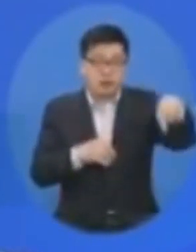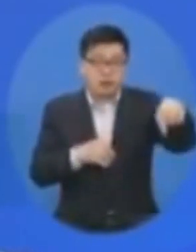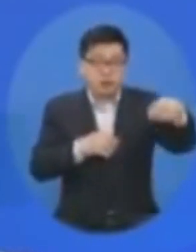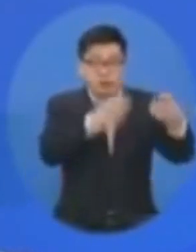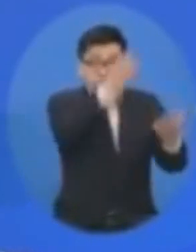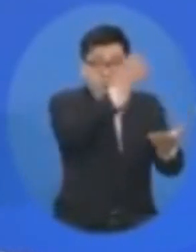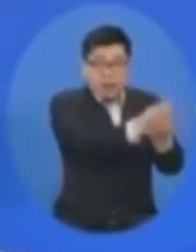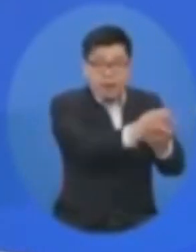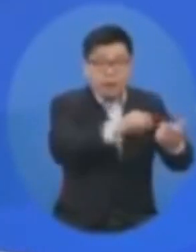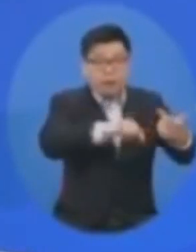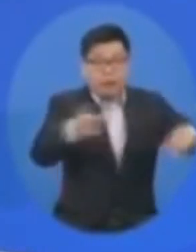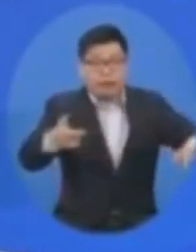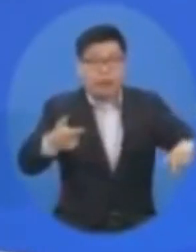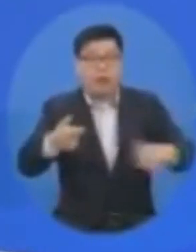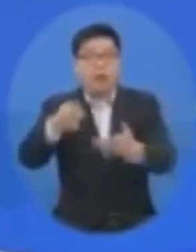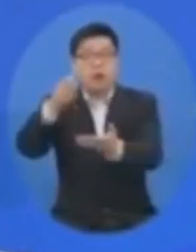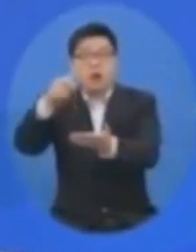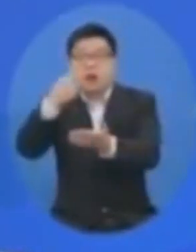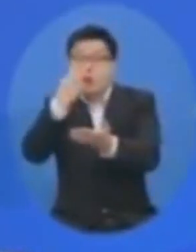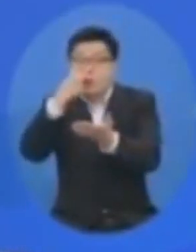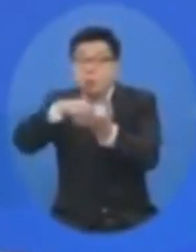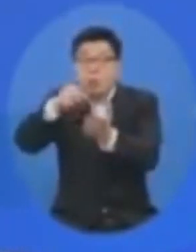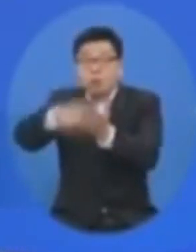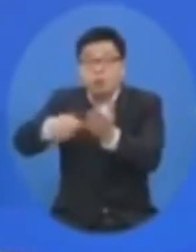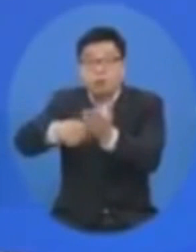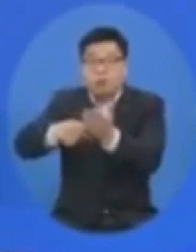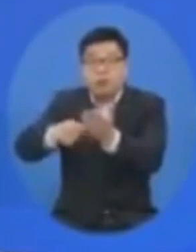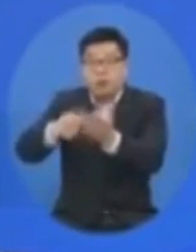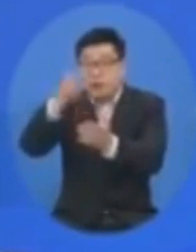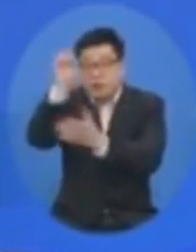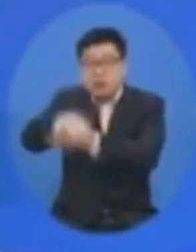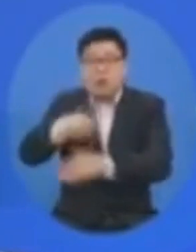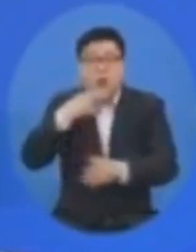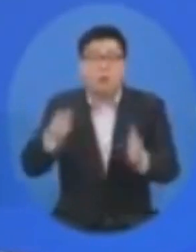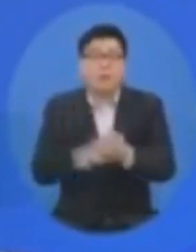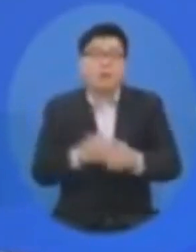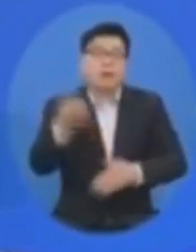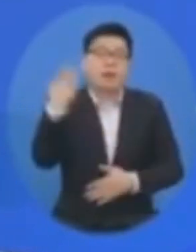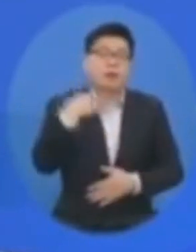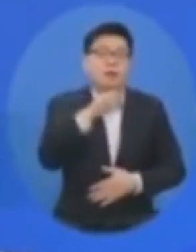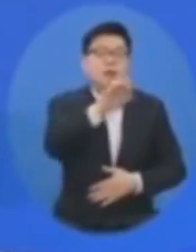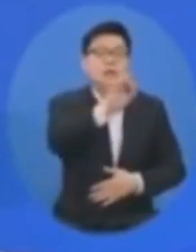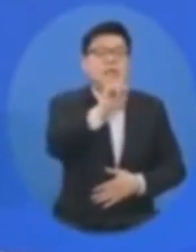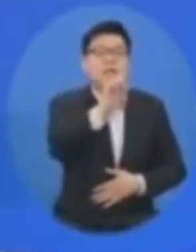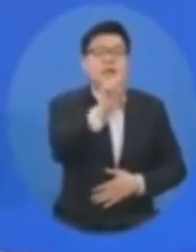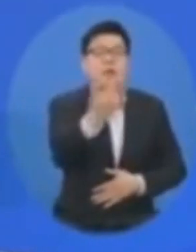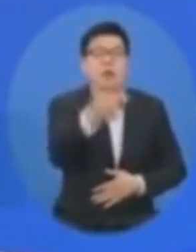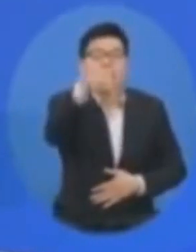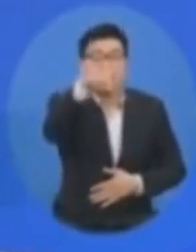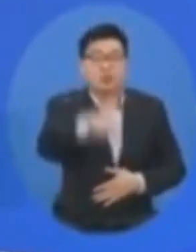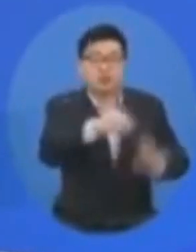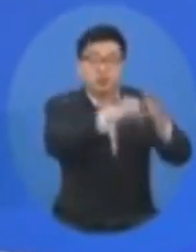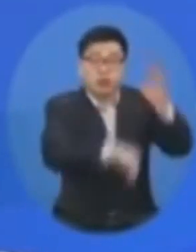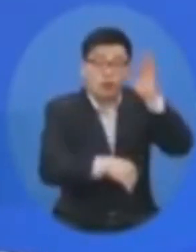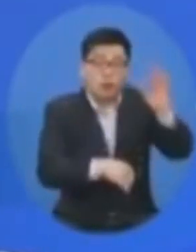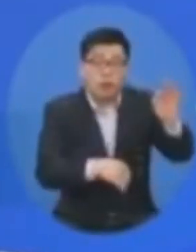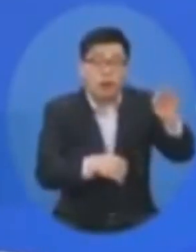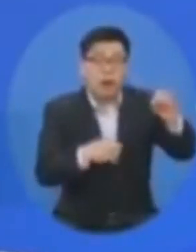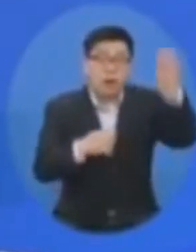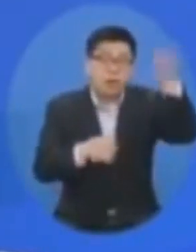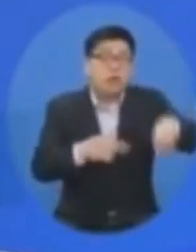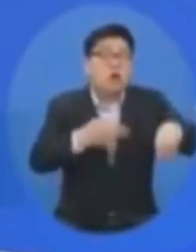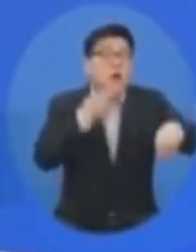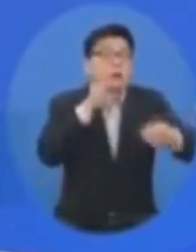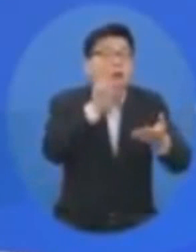전부 다 인정했어요. 이완구 종리 사건은 성완종의 그 메모하고 그 증거능력을 그 인정을 안 해서